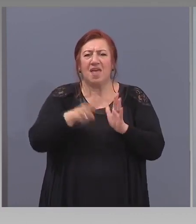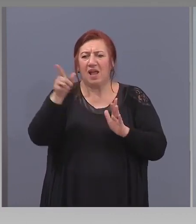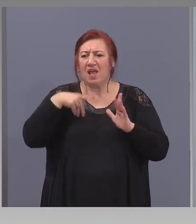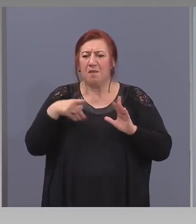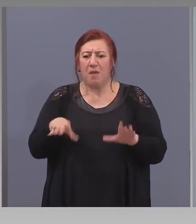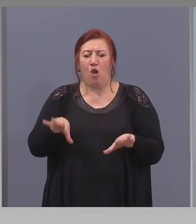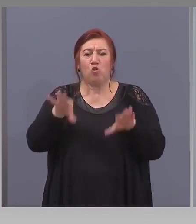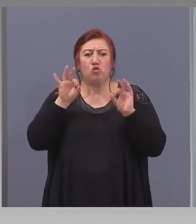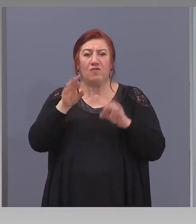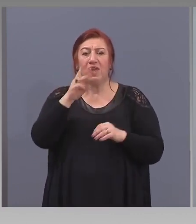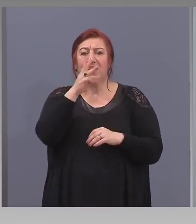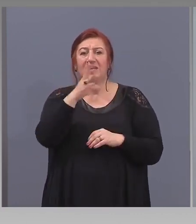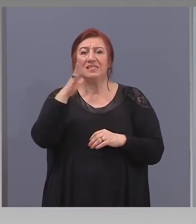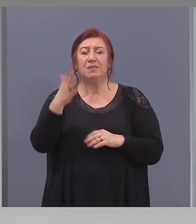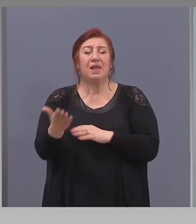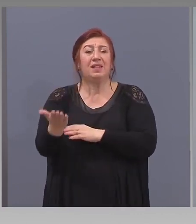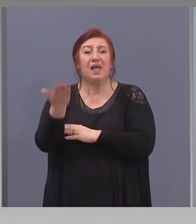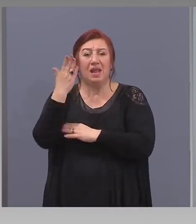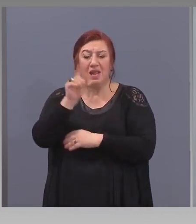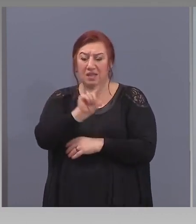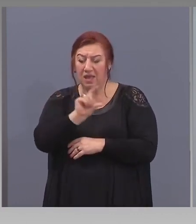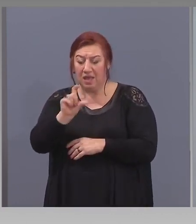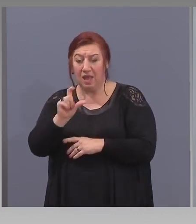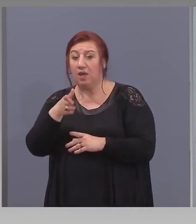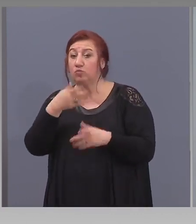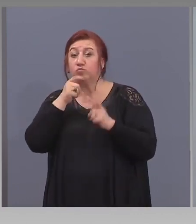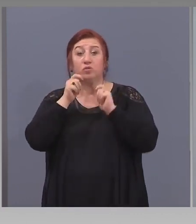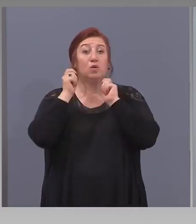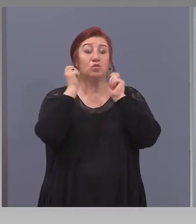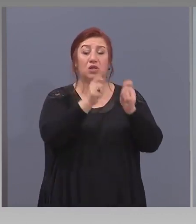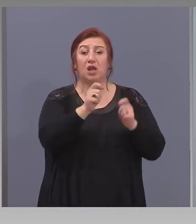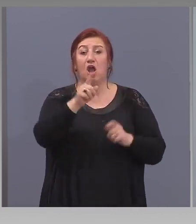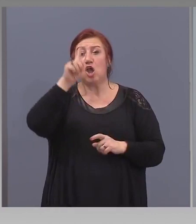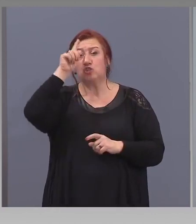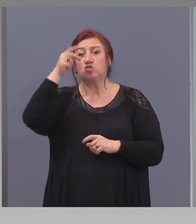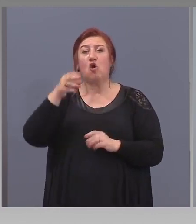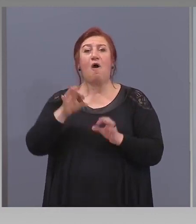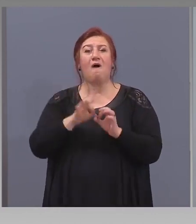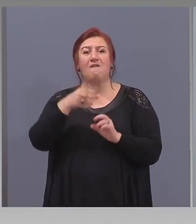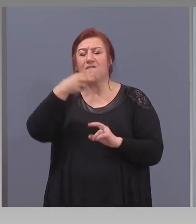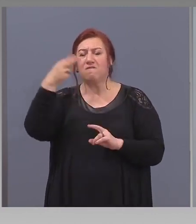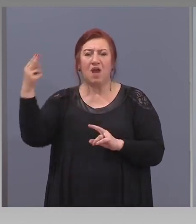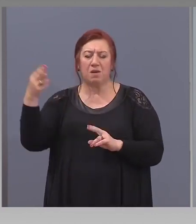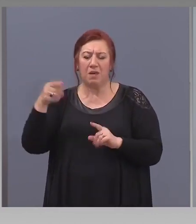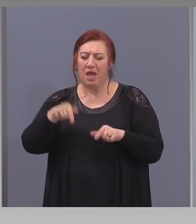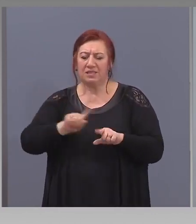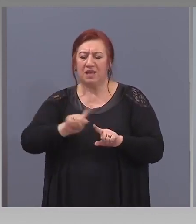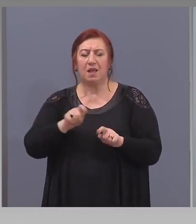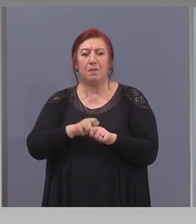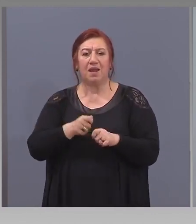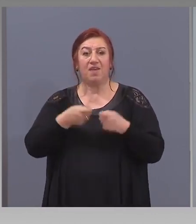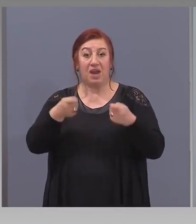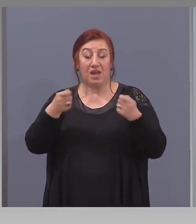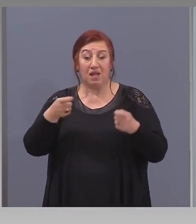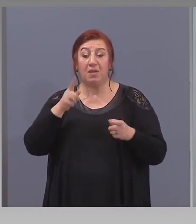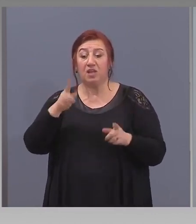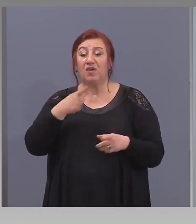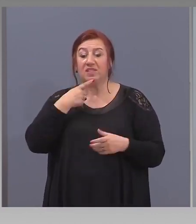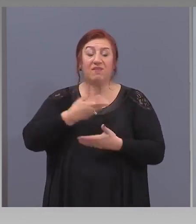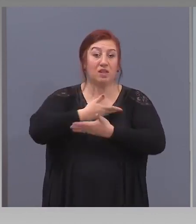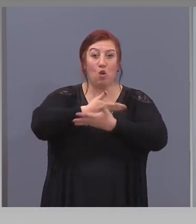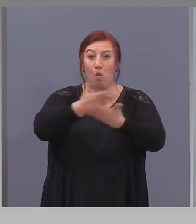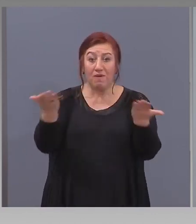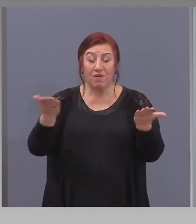35 000 и ги дариха Софарма. Въобще не ми пука, че ще ги рекламирам. Напротив, такива неща трябва да се